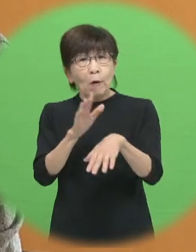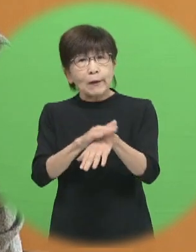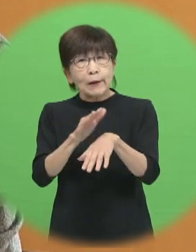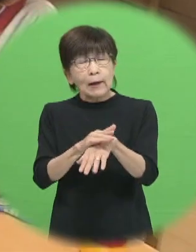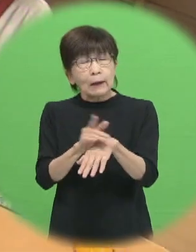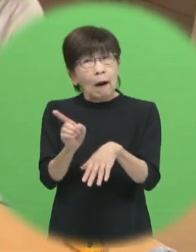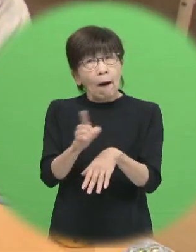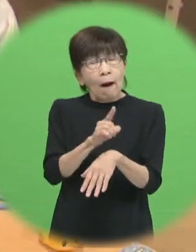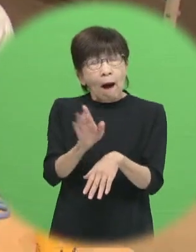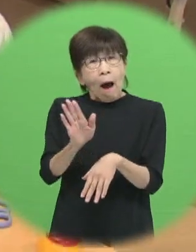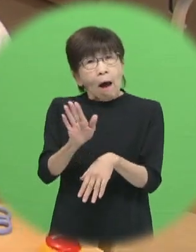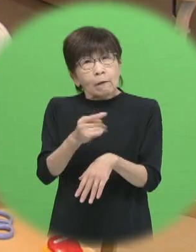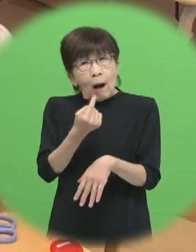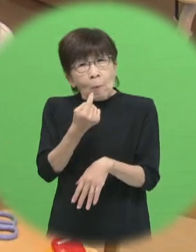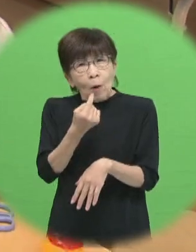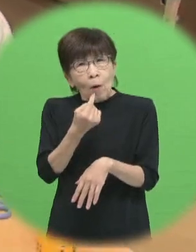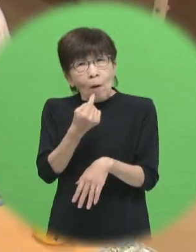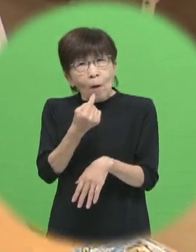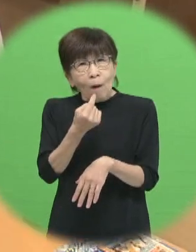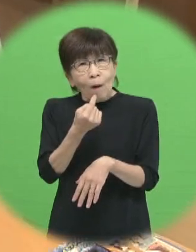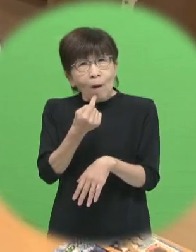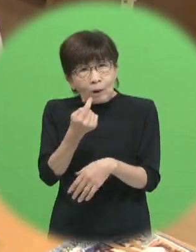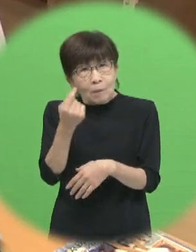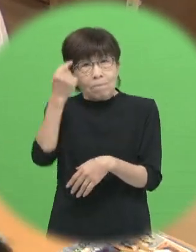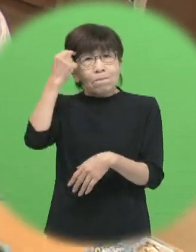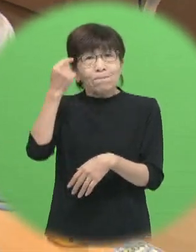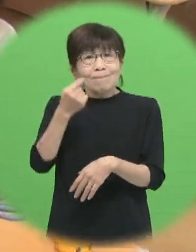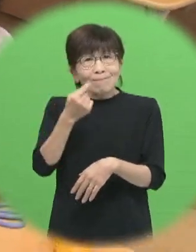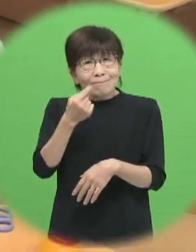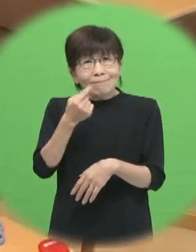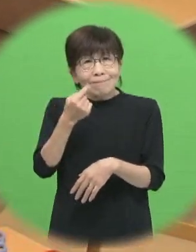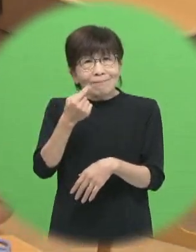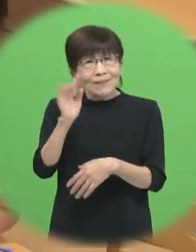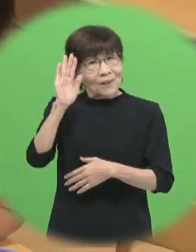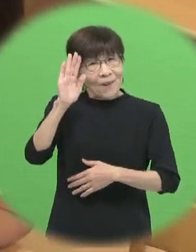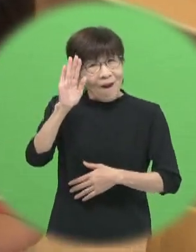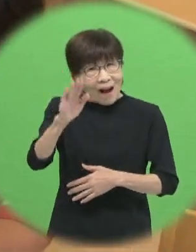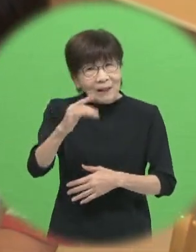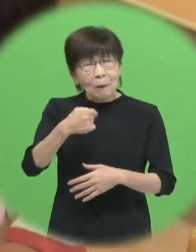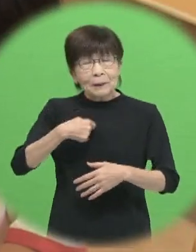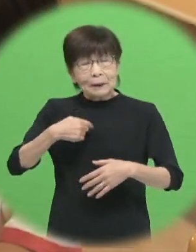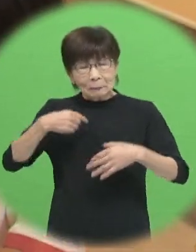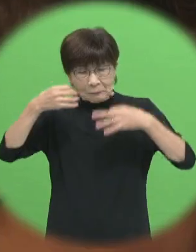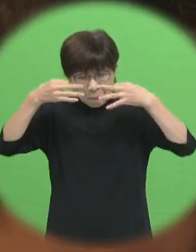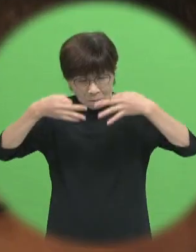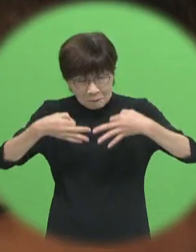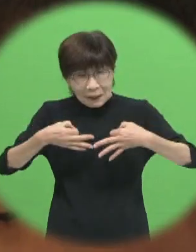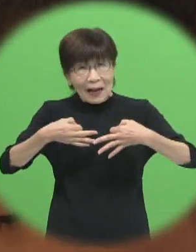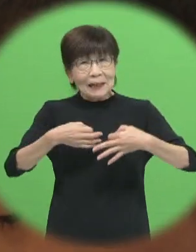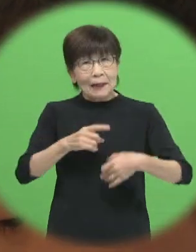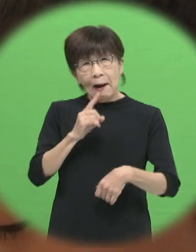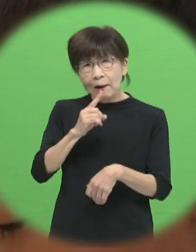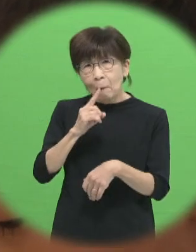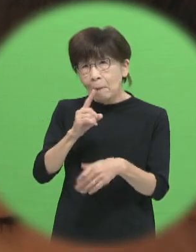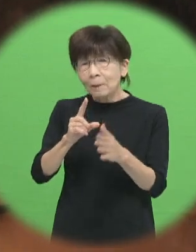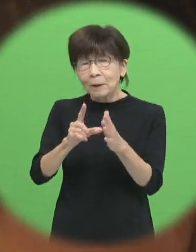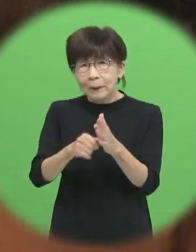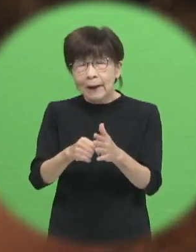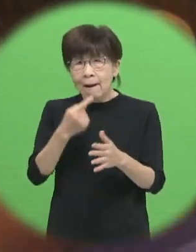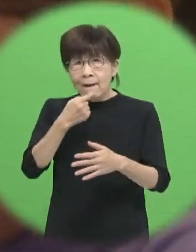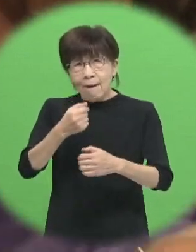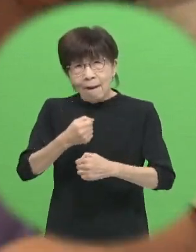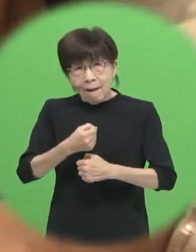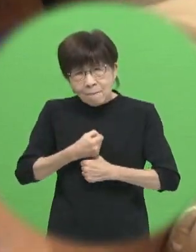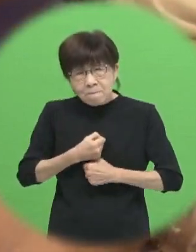れないと改めて研修を受けて感じて、自分自身を振り返ったり言葉がけをする際意